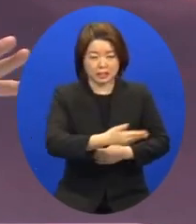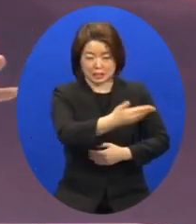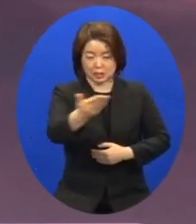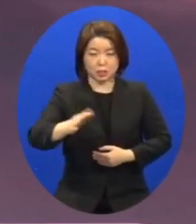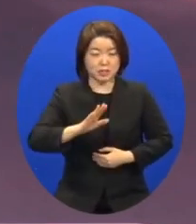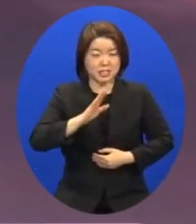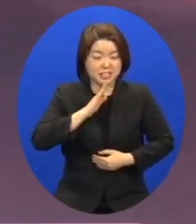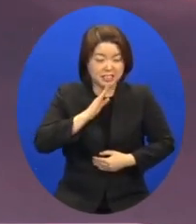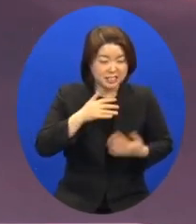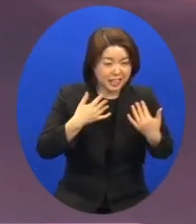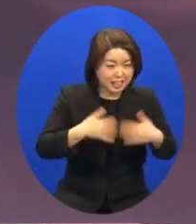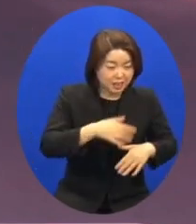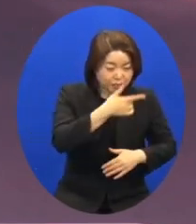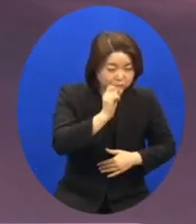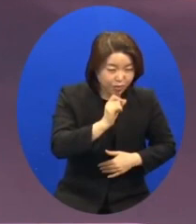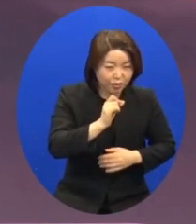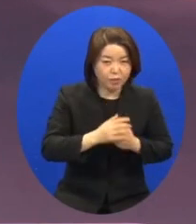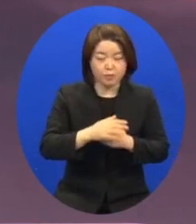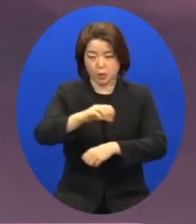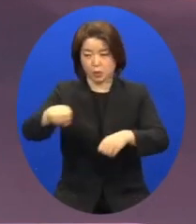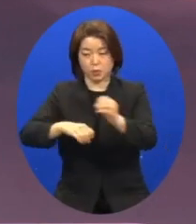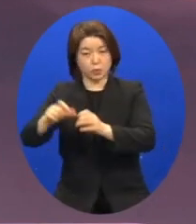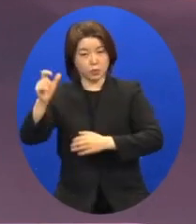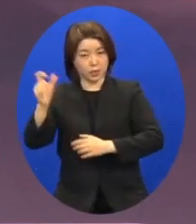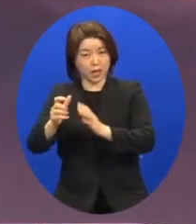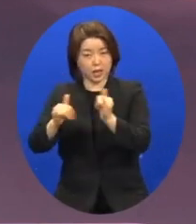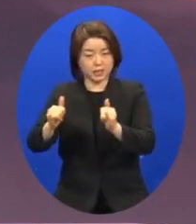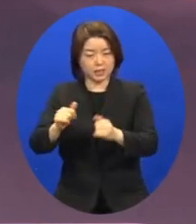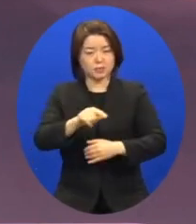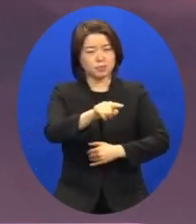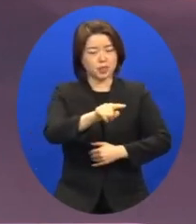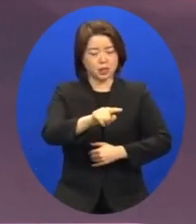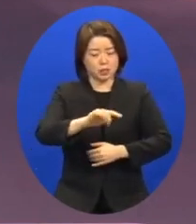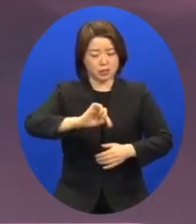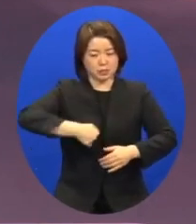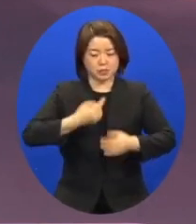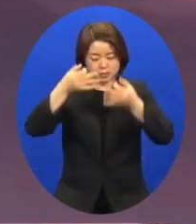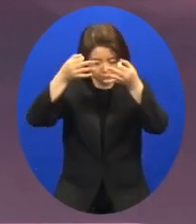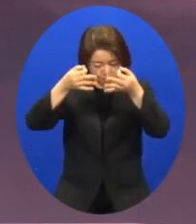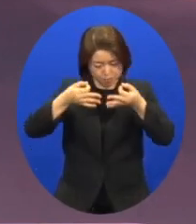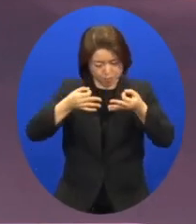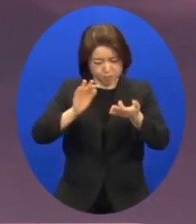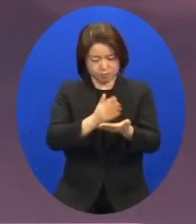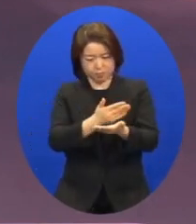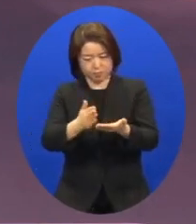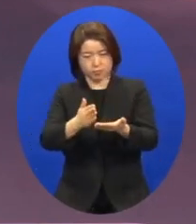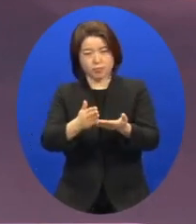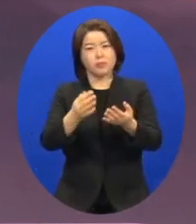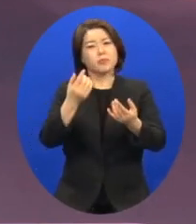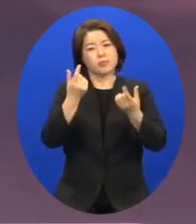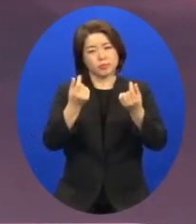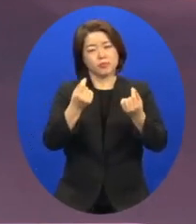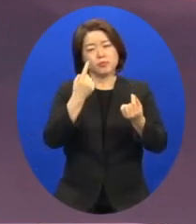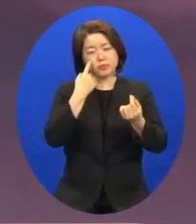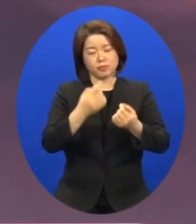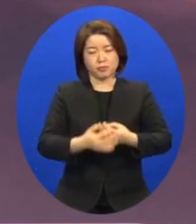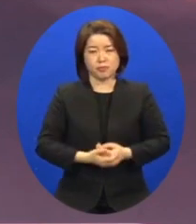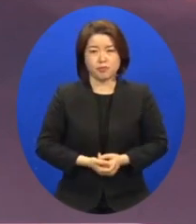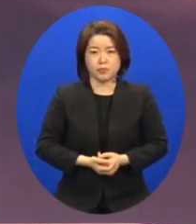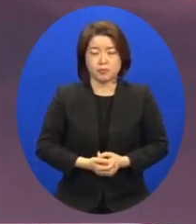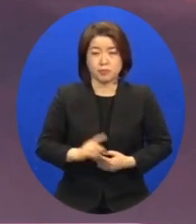아니며 오히려 강한지를 여러분이 스스로 잘 분별해야 합니다 어느 목사님이 저에게